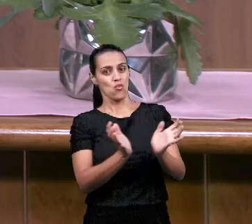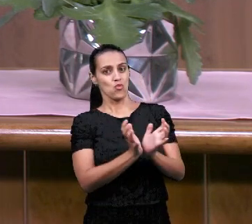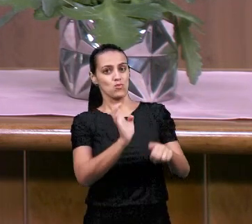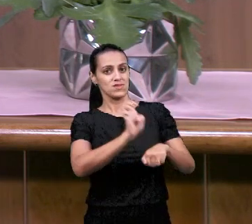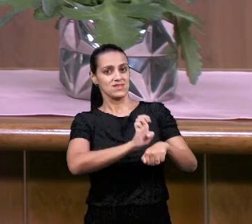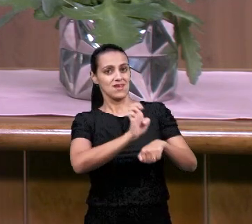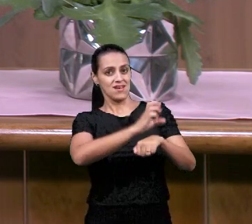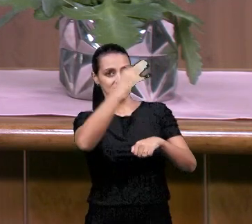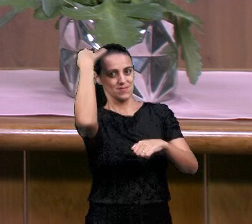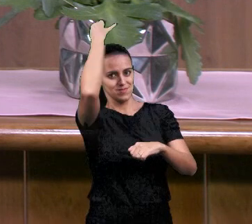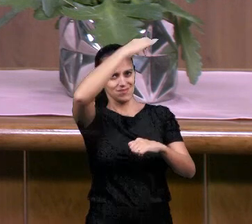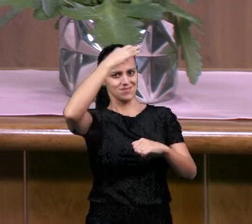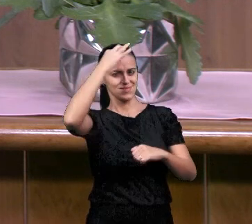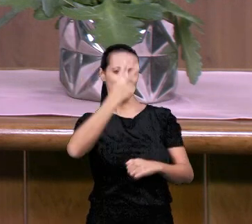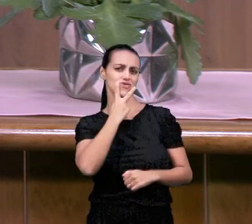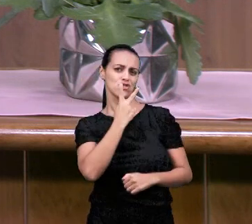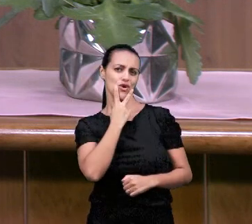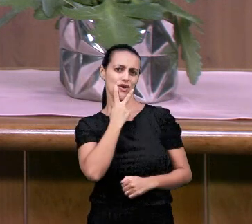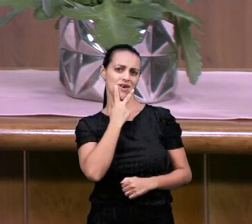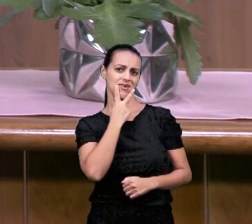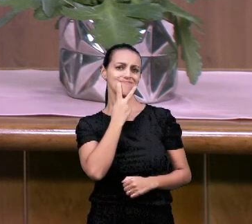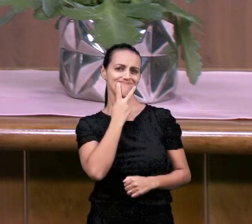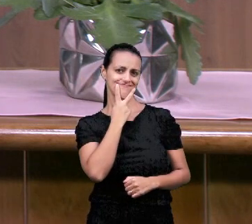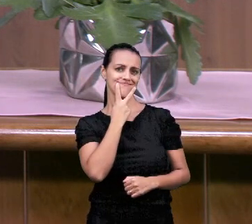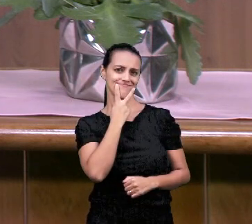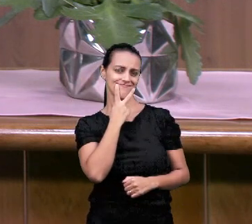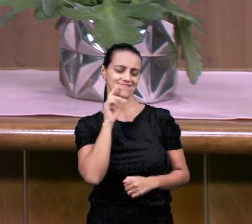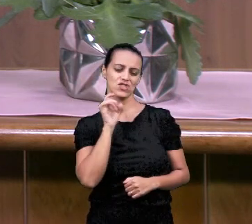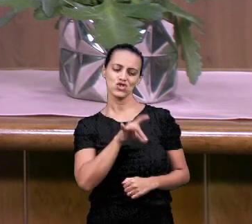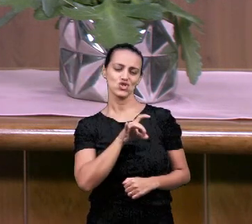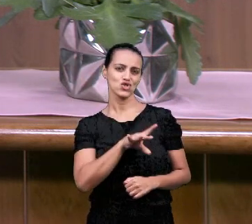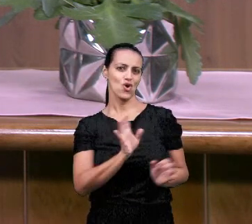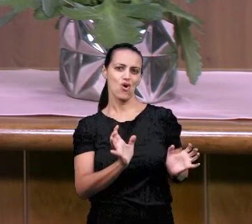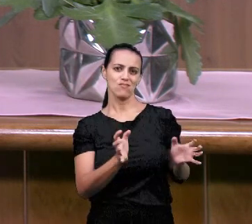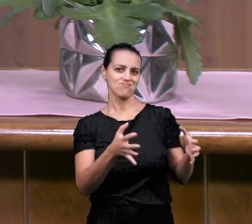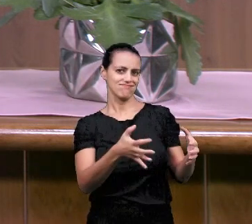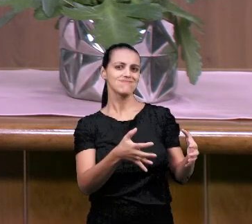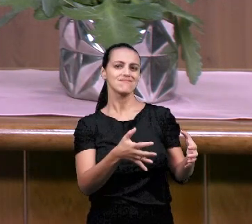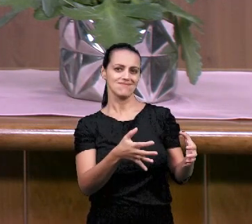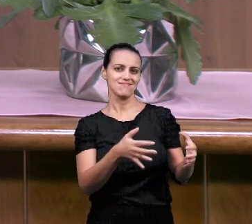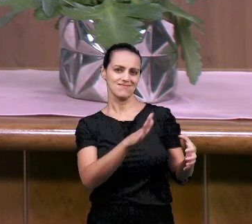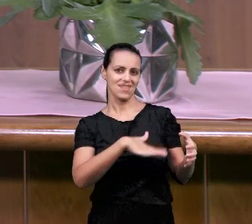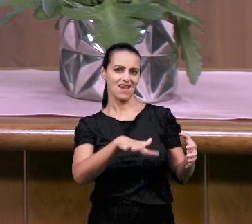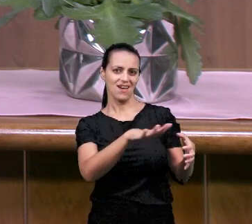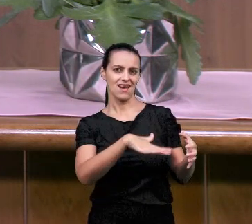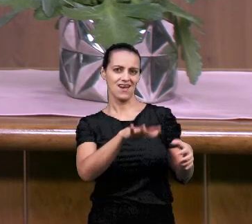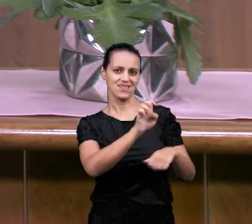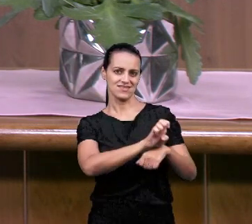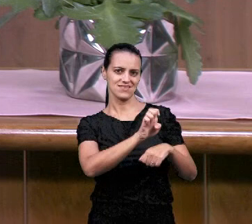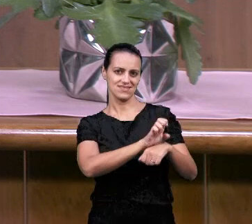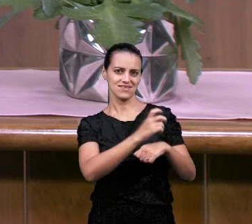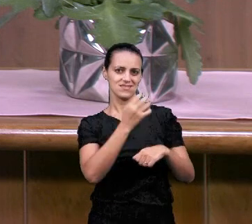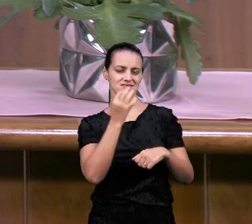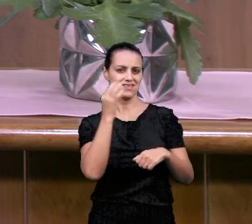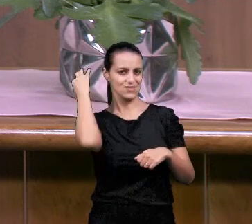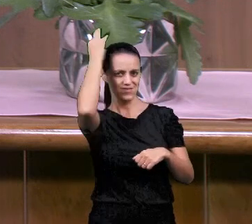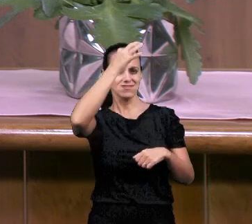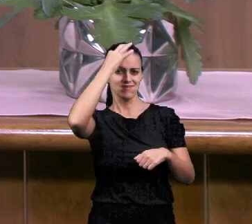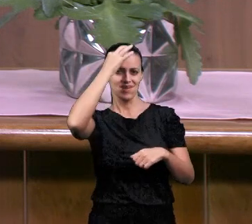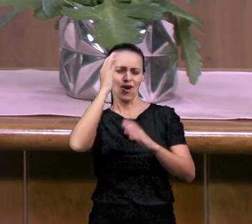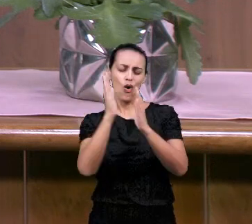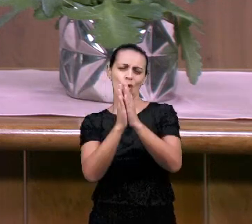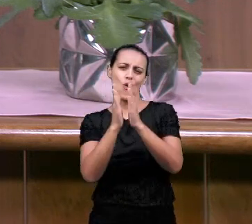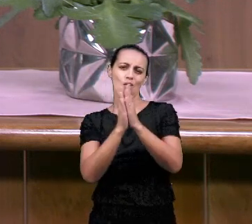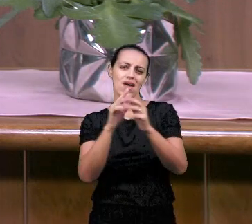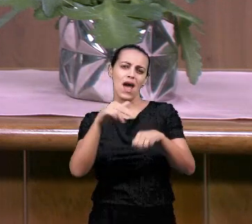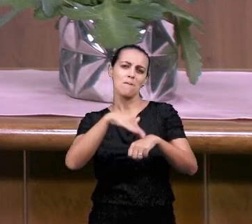métropolitaine de Victoria. C'est seulement pour la région métropolitaine de Victoria pour l'instant. Nous prions